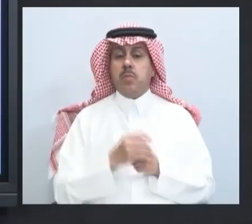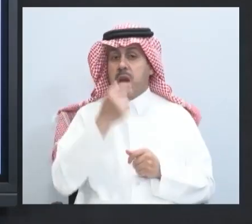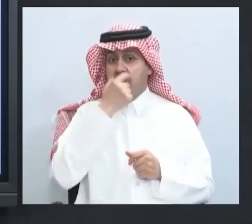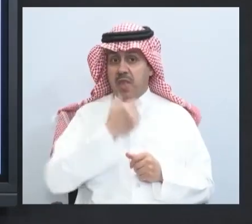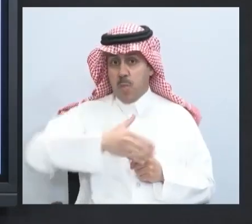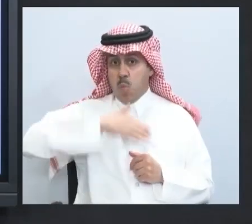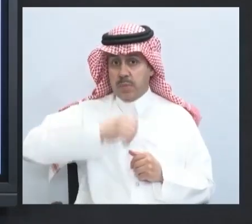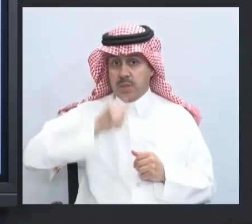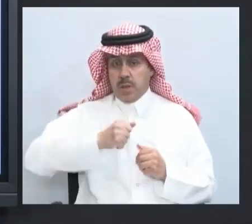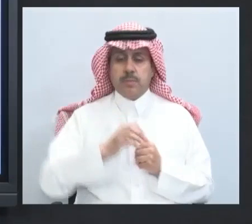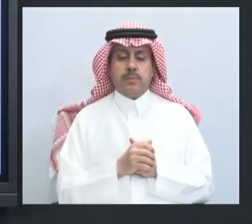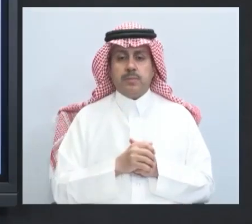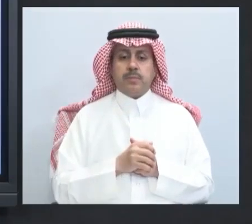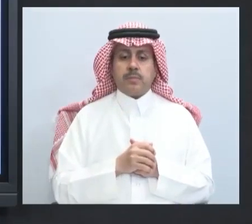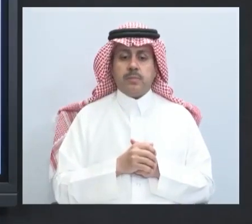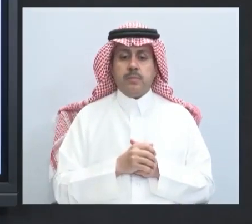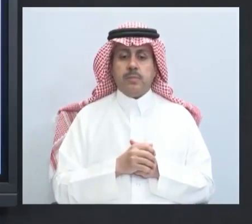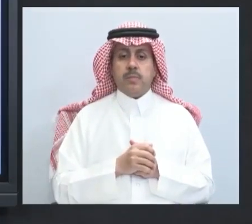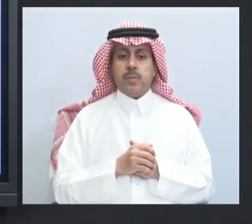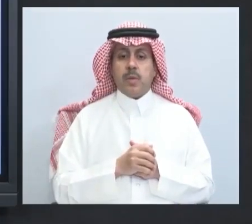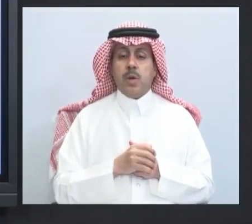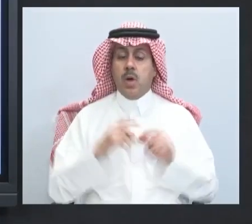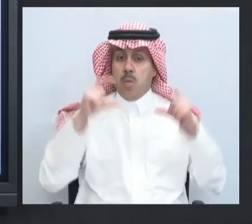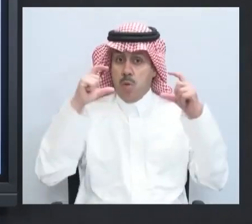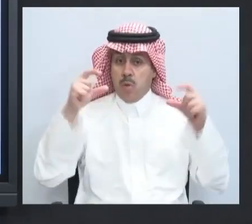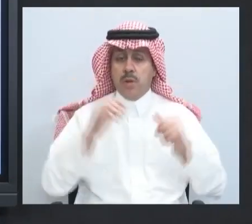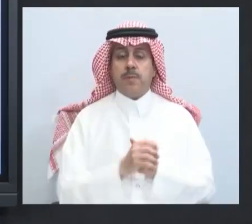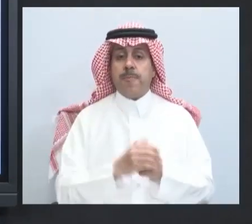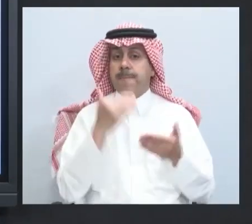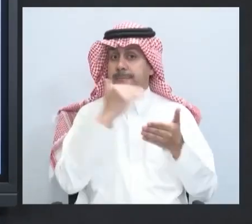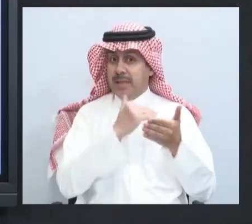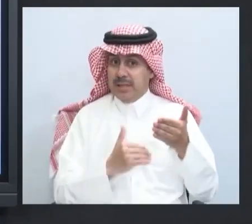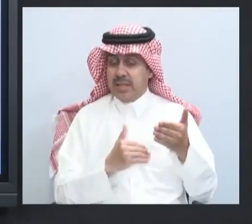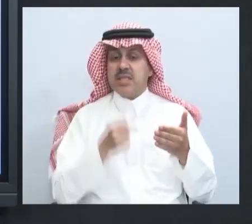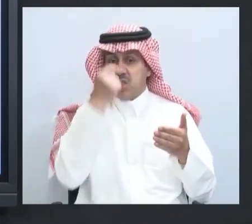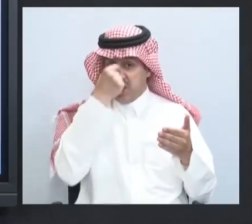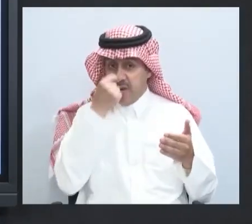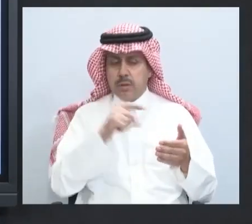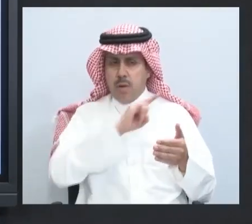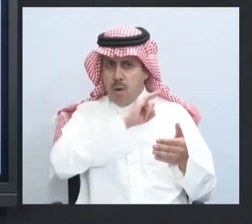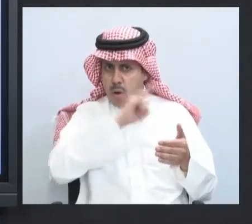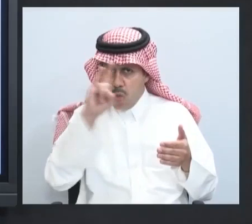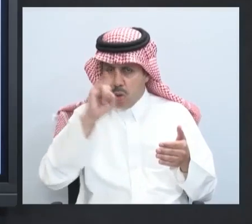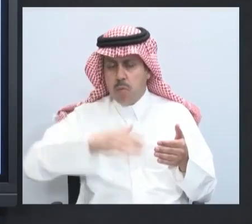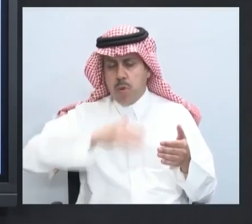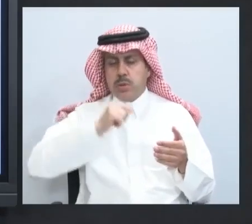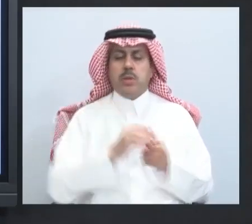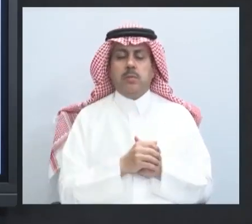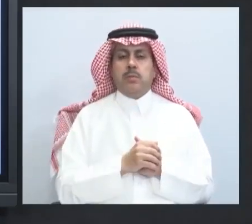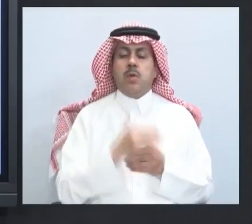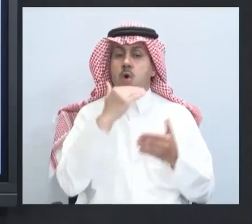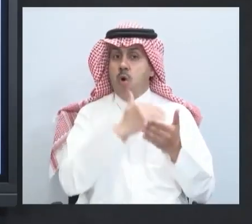النبي صلى الله عليه وسلم ذلك الامر يدور على عده امور حذر منها عليه الصلاه